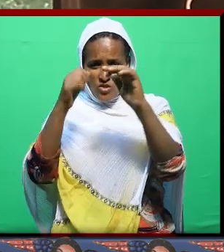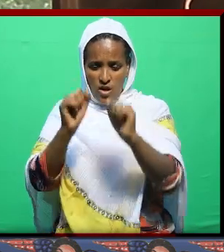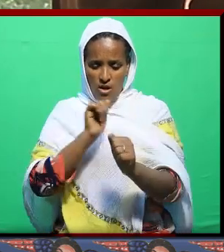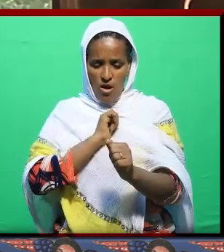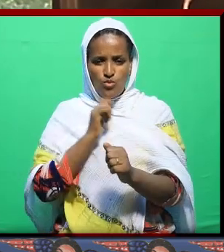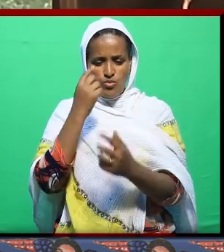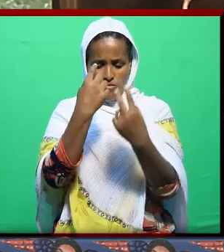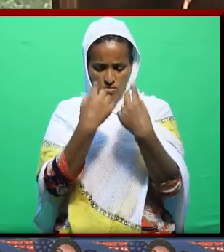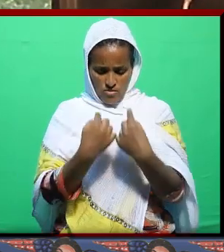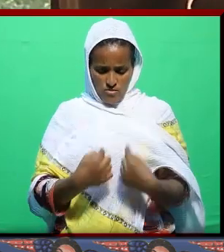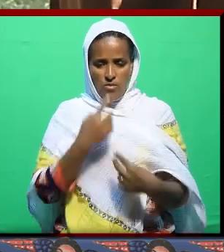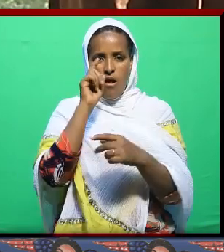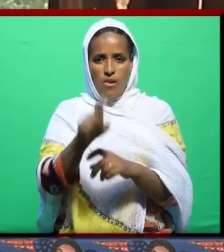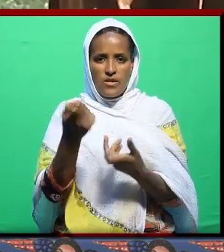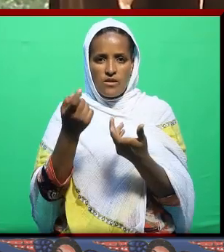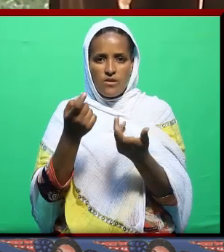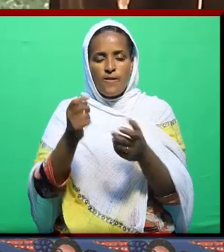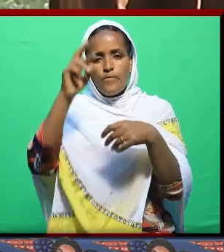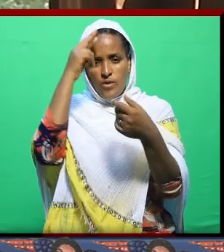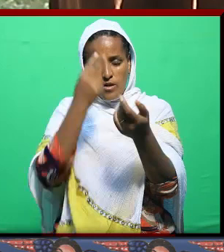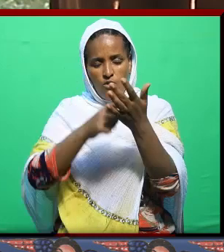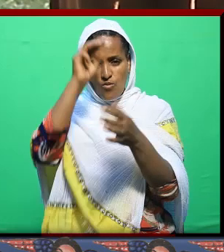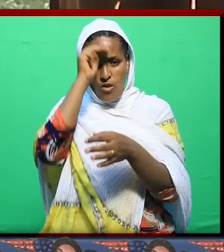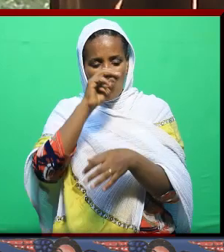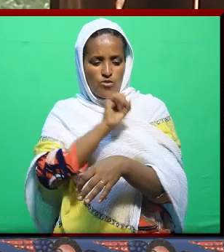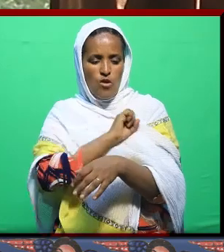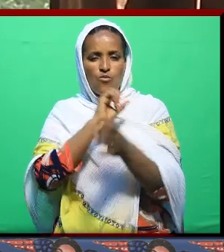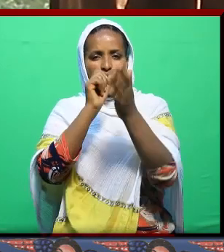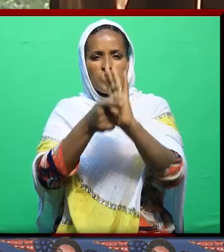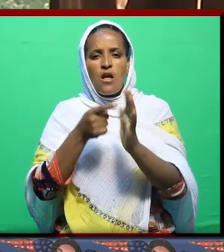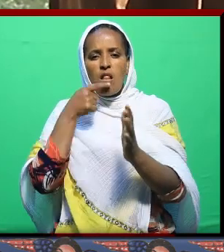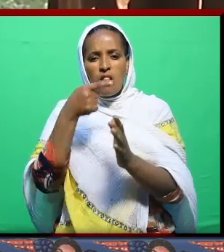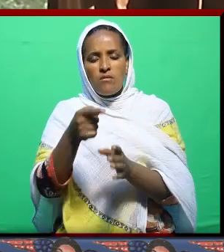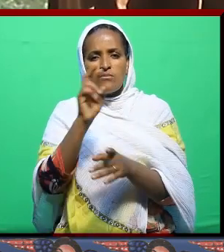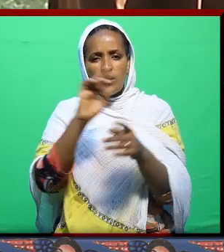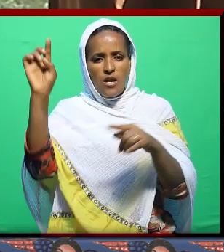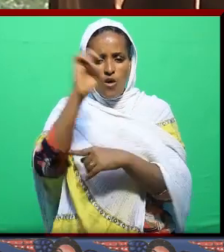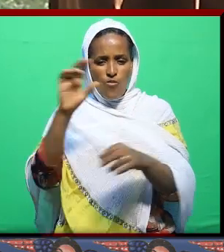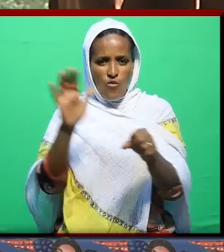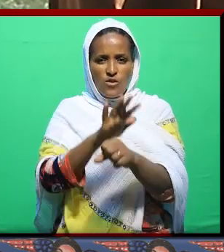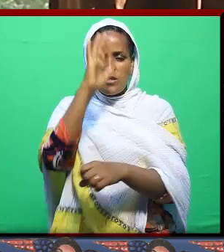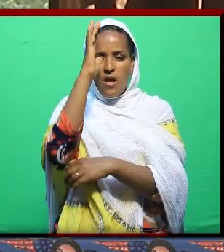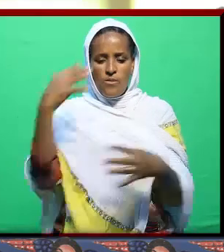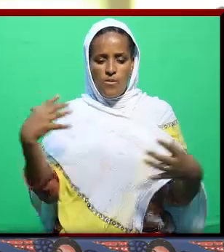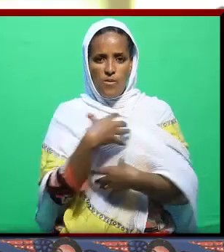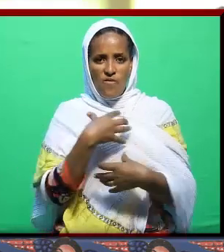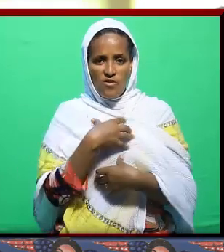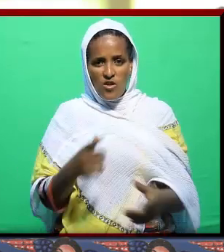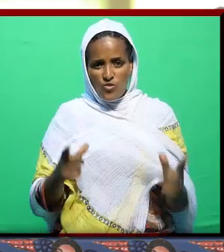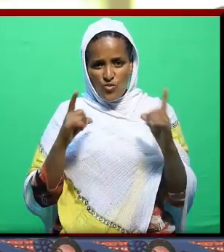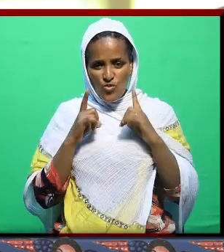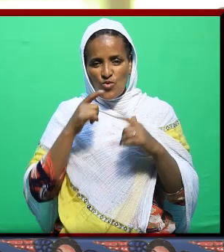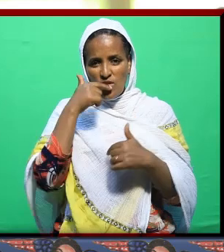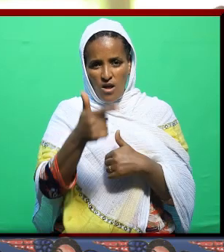ራሱ ማስተያየት አለበት እንደ ክርስትና። ምክንያቱም ጠቢቡ ሰለሞን በምሳሌ ምንድነው ያለን? ቀኑን በሙሉ እግዚአብሔርን በመፍራት ኑር